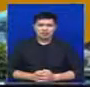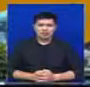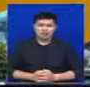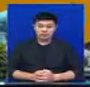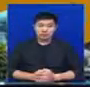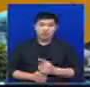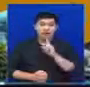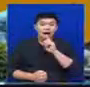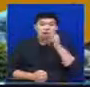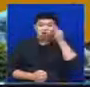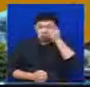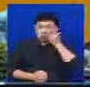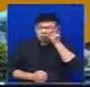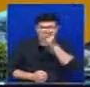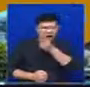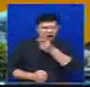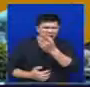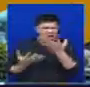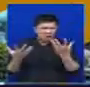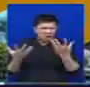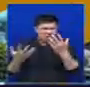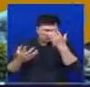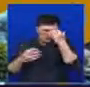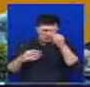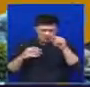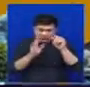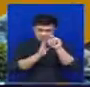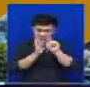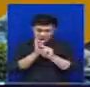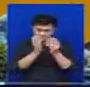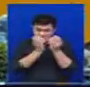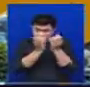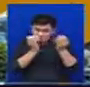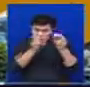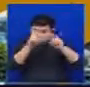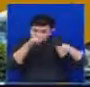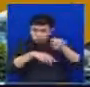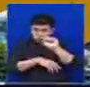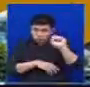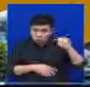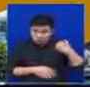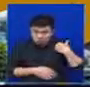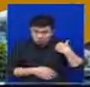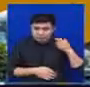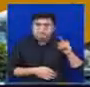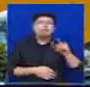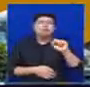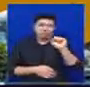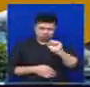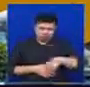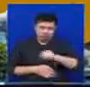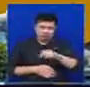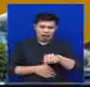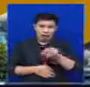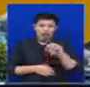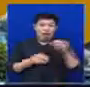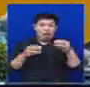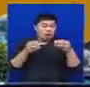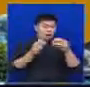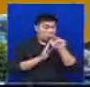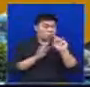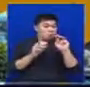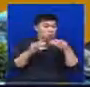ลุงมีครับรัฐธรรมนูญเขามีบทตรวจสอบนักการเมืองไว้ด้วยหรือครับ ใช่แล้วร่างรัฐธรรมนูญหมวดที่9นะ